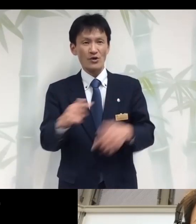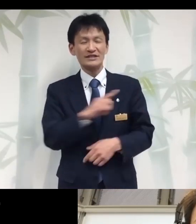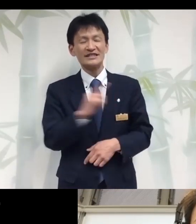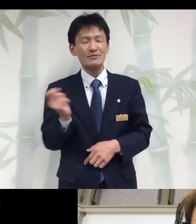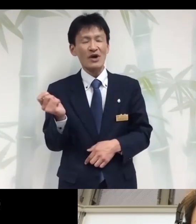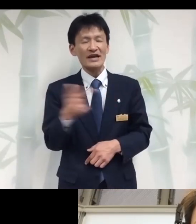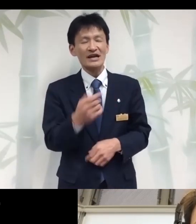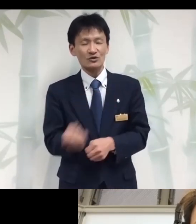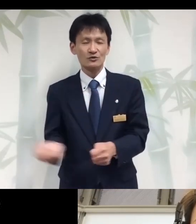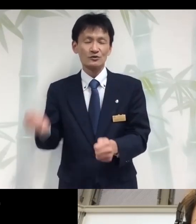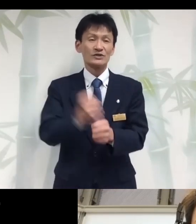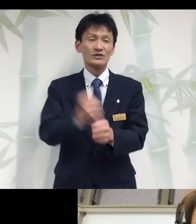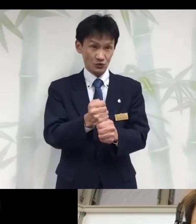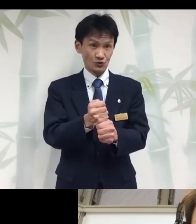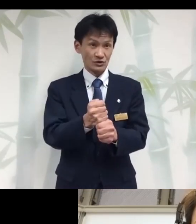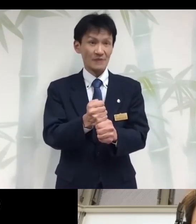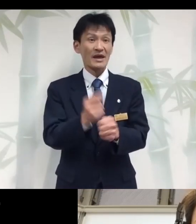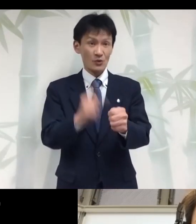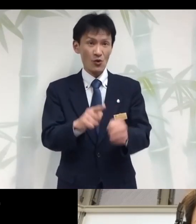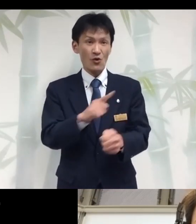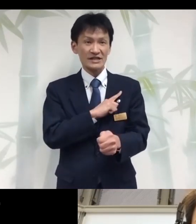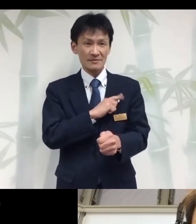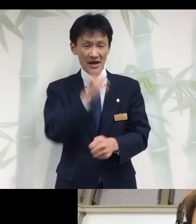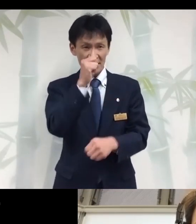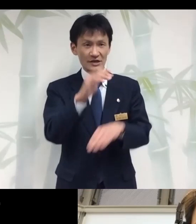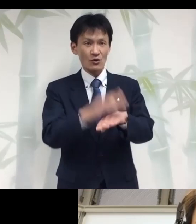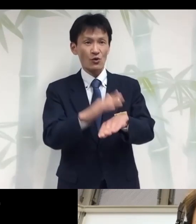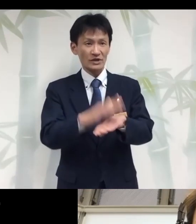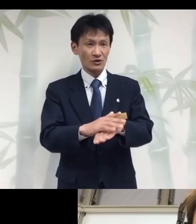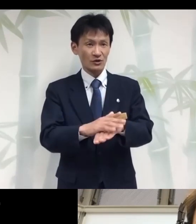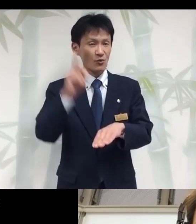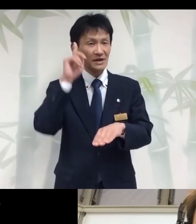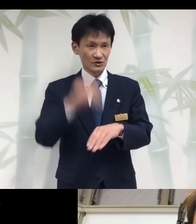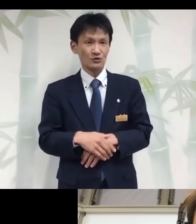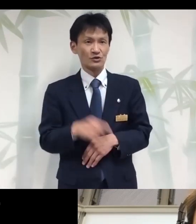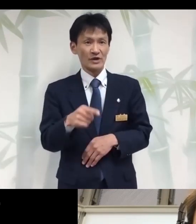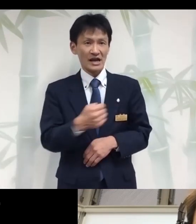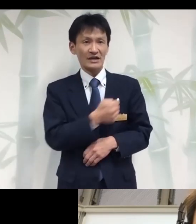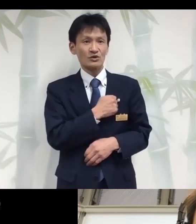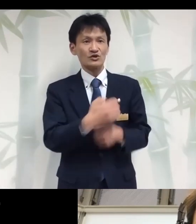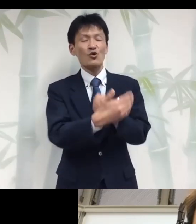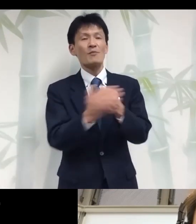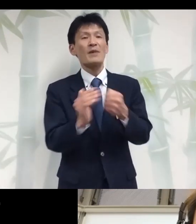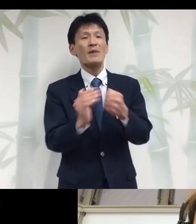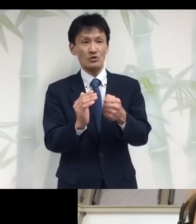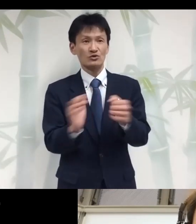には一番の近道になると思います。そしてそのことが命を守ることにもつながっていきます